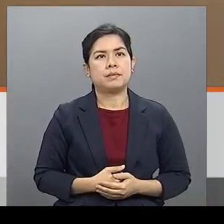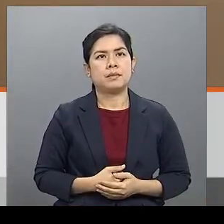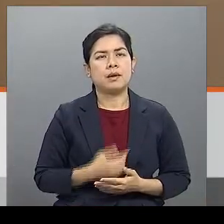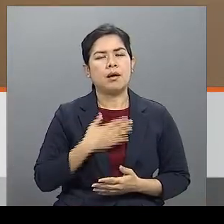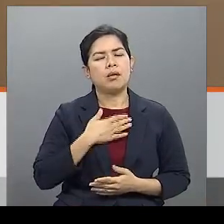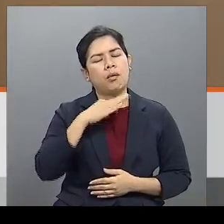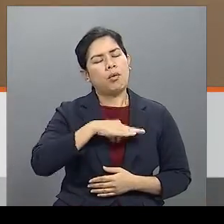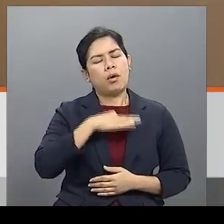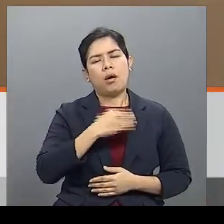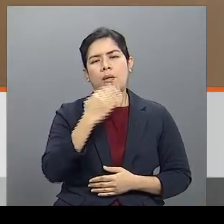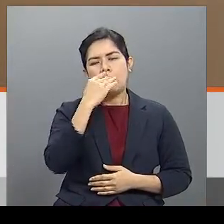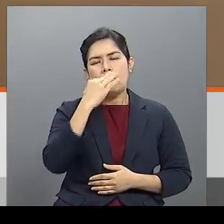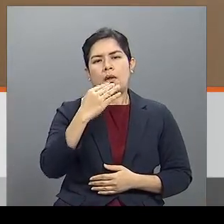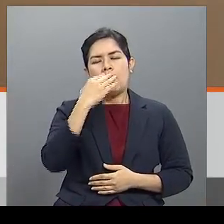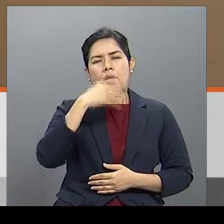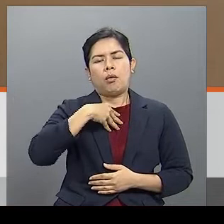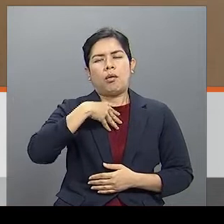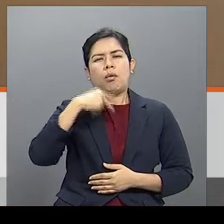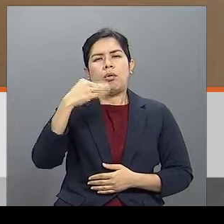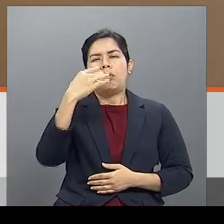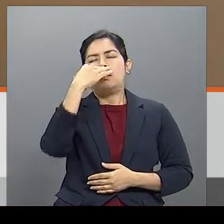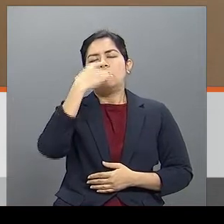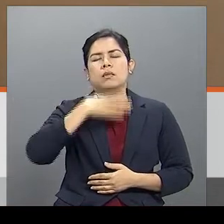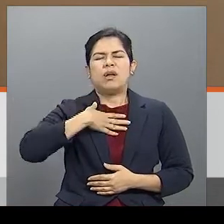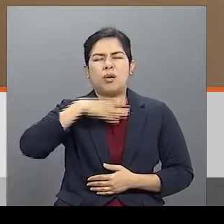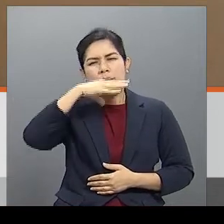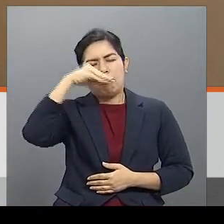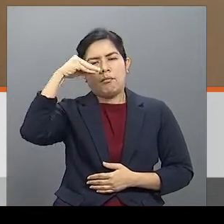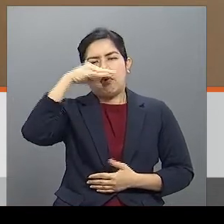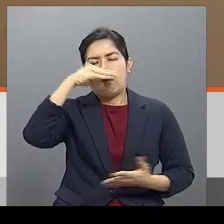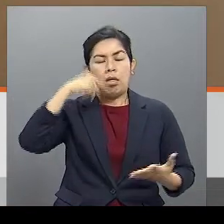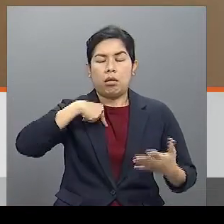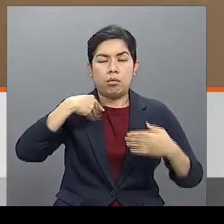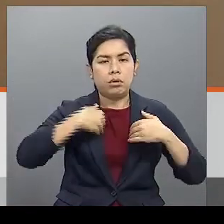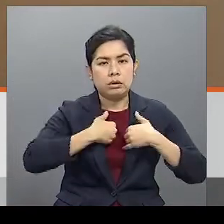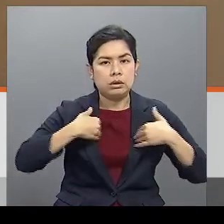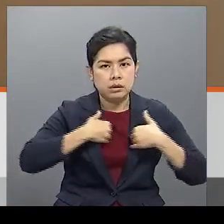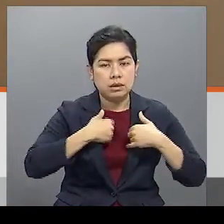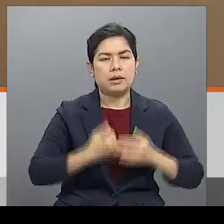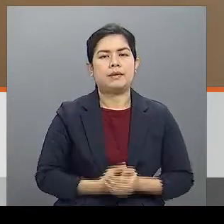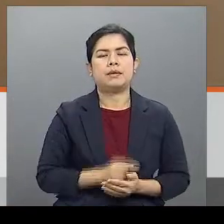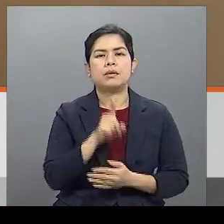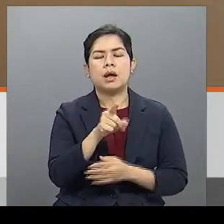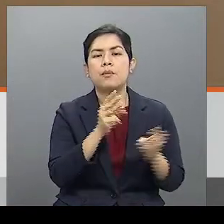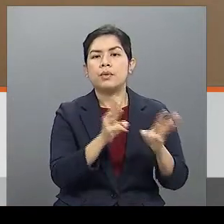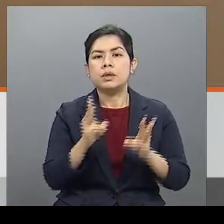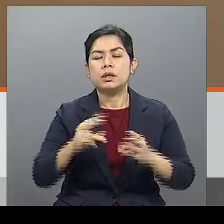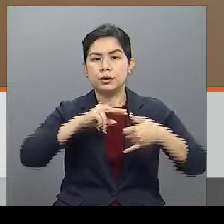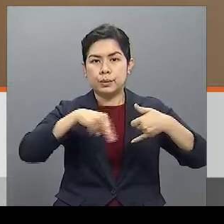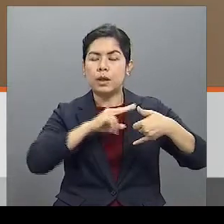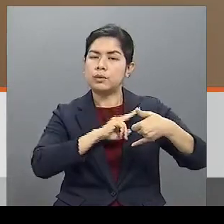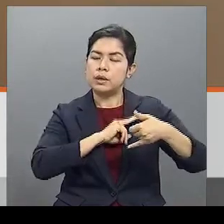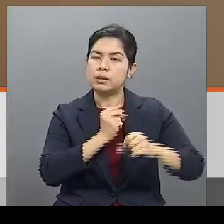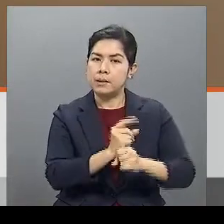ครับคือถ้ามันเยอะๆนี่เราจะปฏิบัติตัวอย่างไรครับเนี่ย พยายามอยู่ในบ้าน